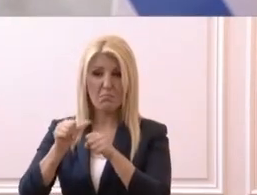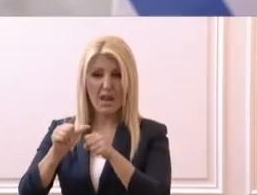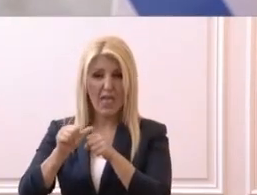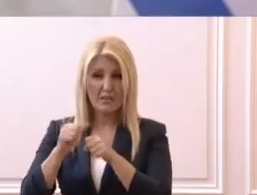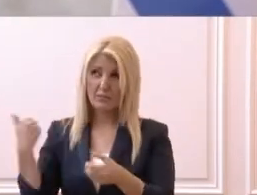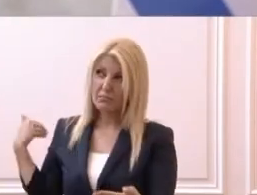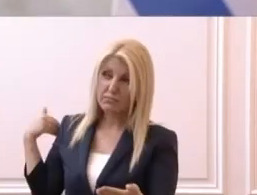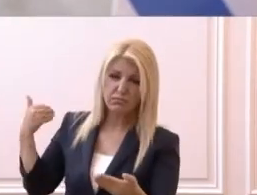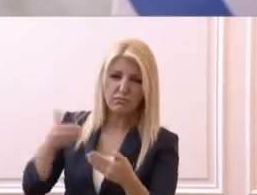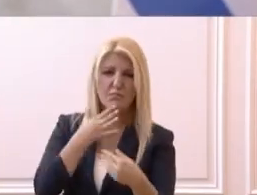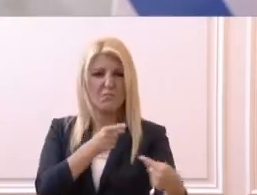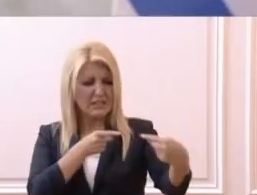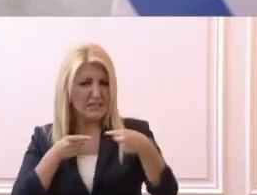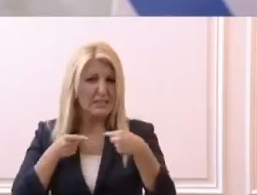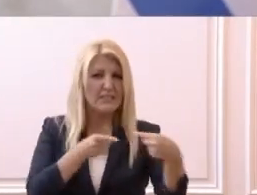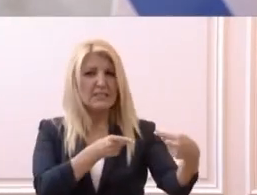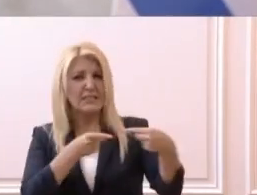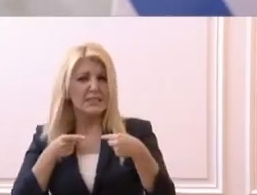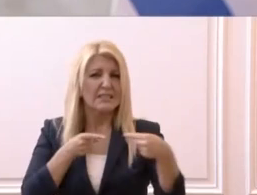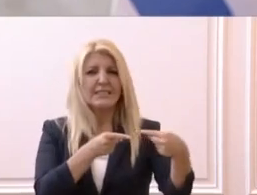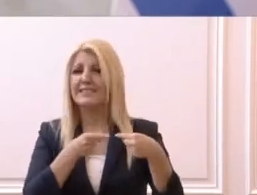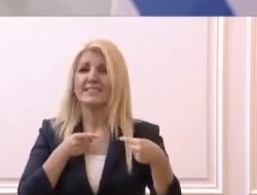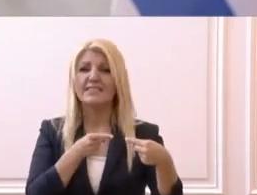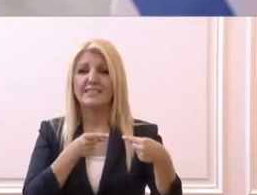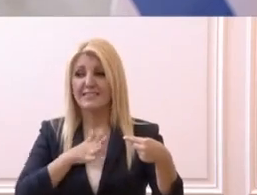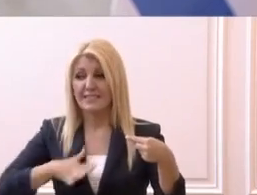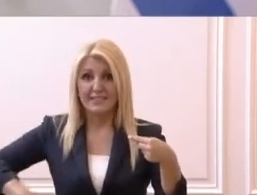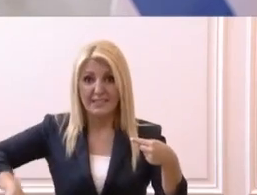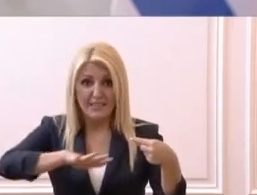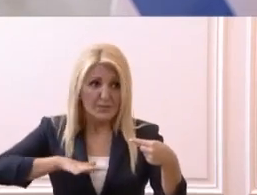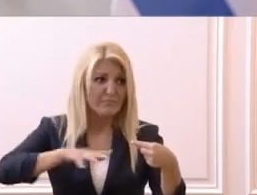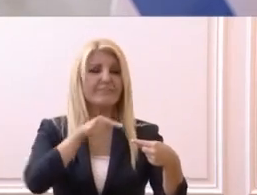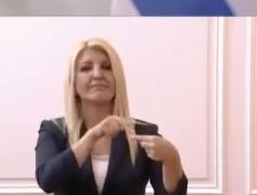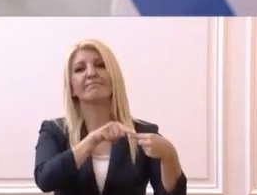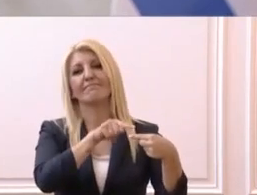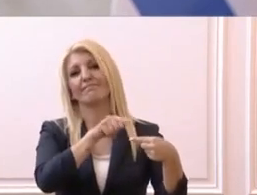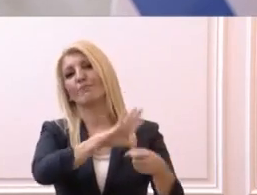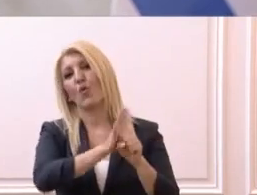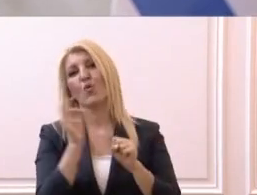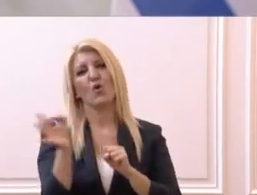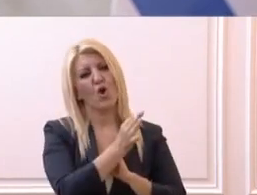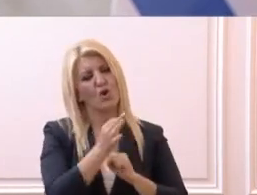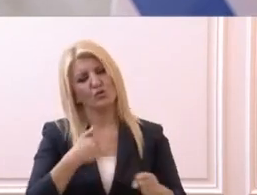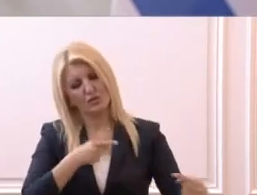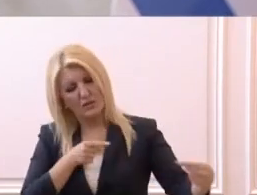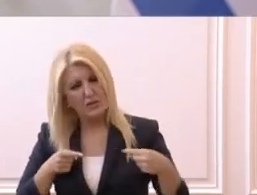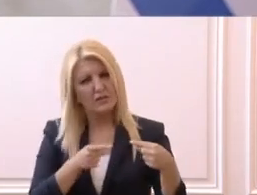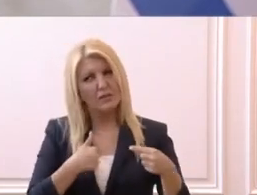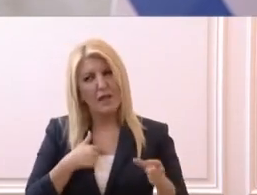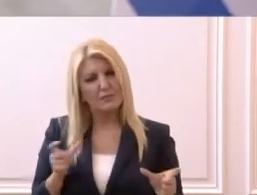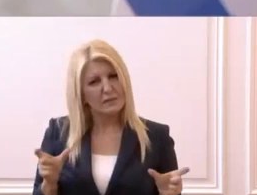κορονοϊό, η χώρα μας φαίνεται να κερδίζει τη μάχη, μένοντας πάντα σε επιφυλακή, σταδιακά έρονται οι